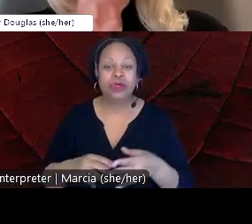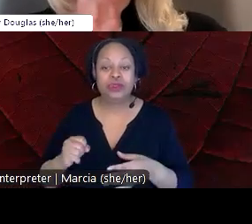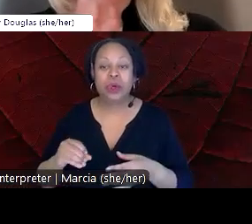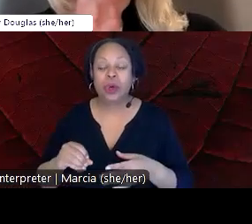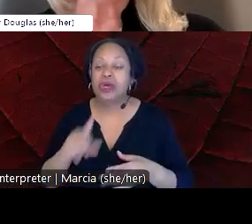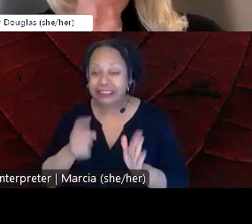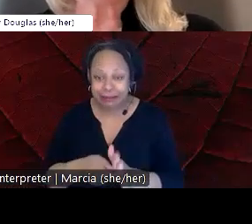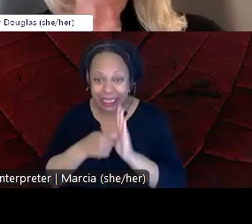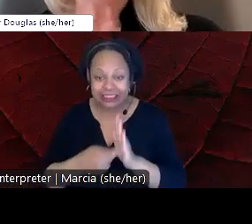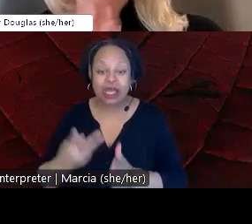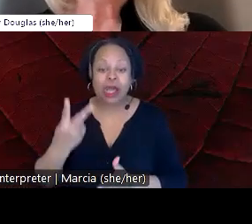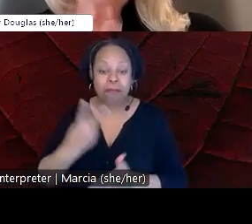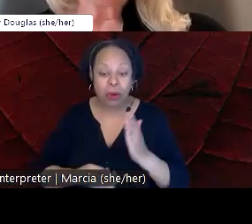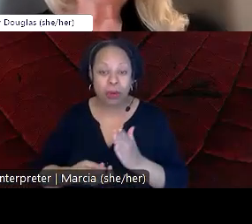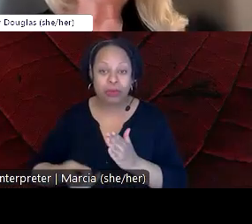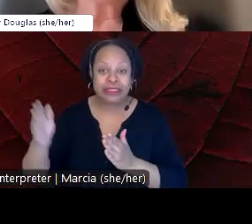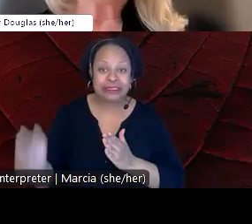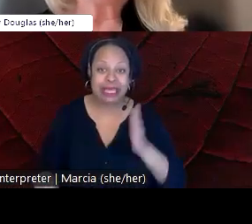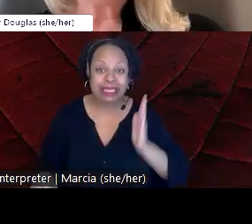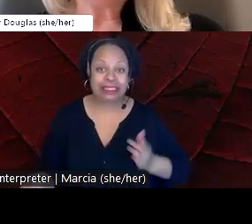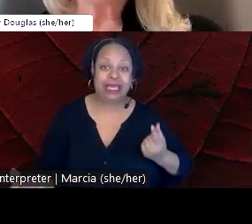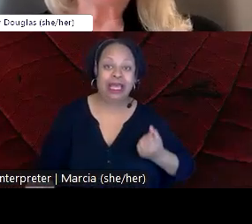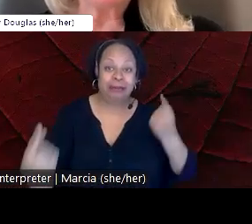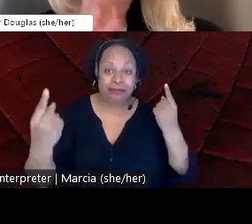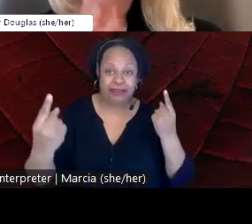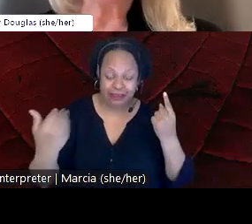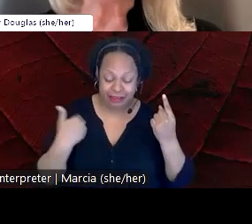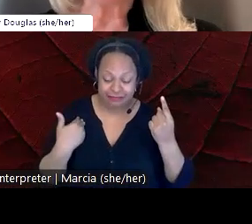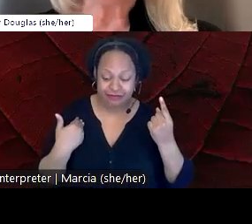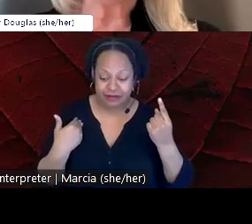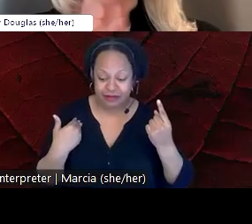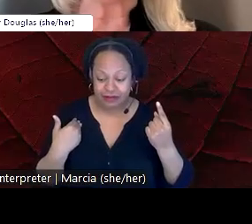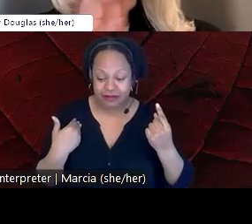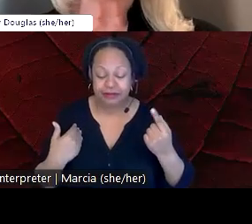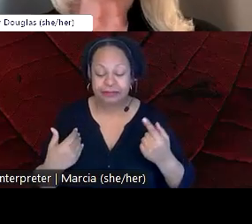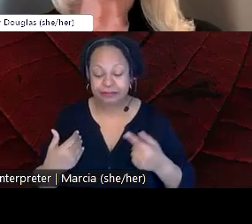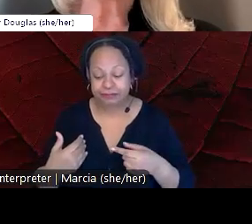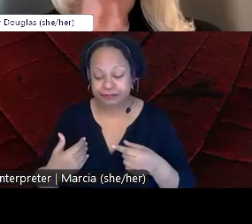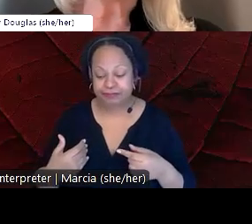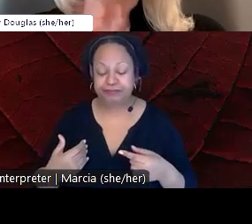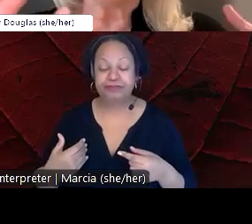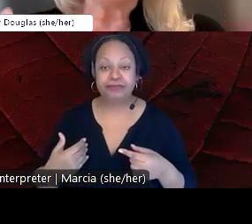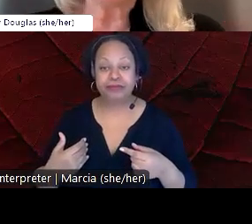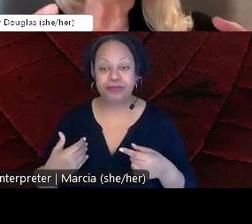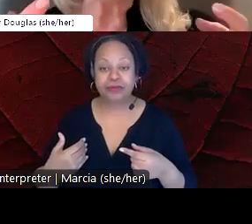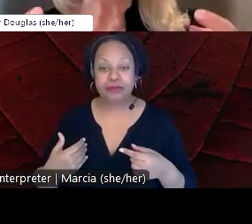Et ceci exige que les deux parties fassent preuve d'empathie. Mais ce que nous allons souvent faire,